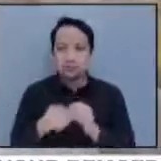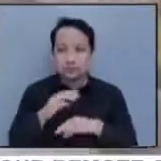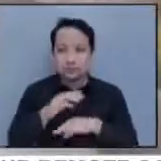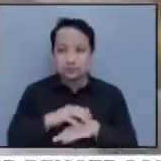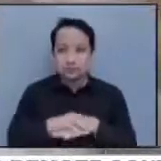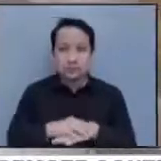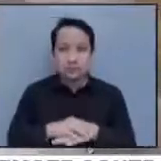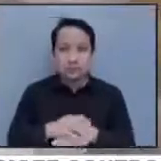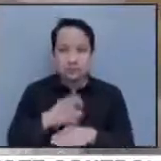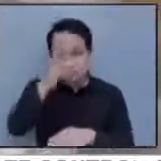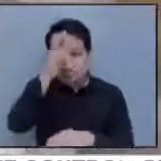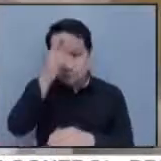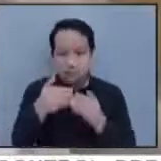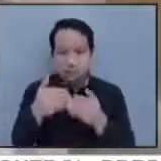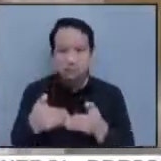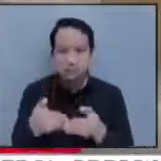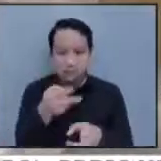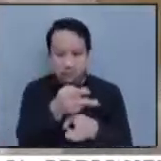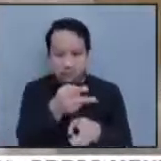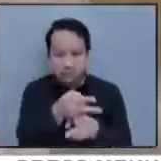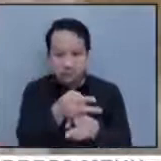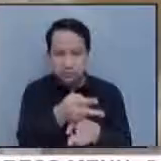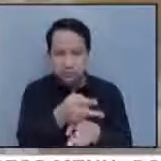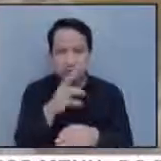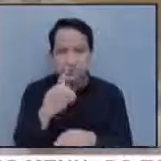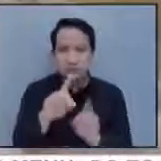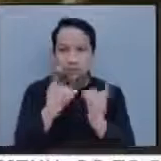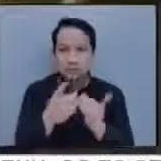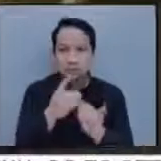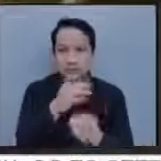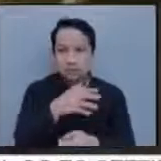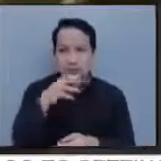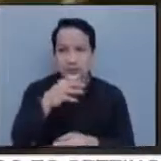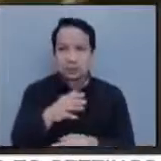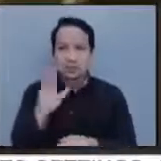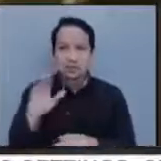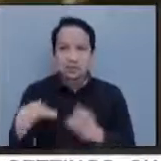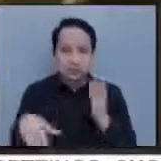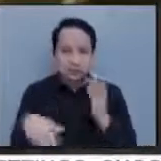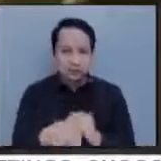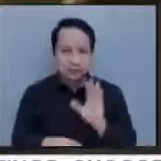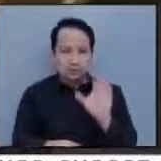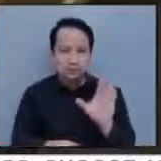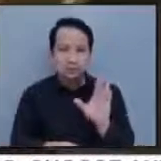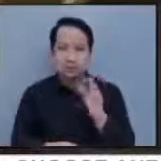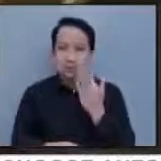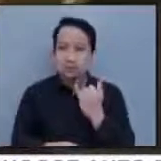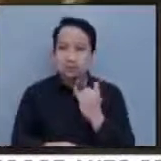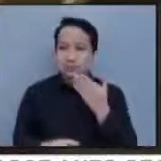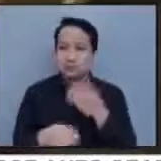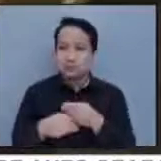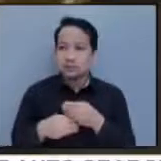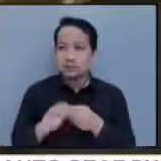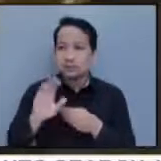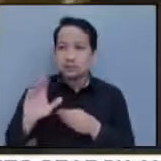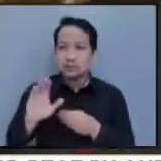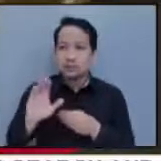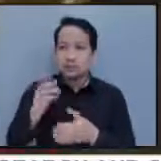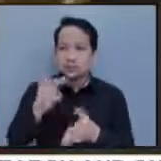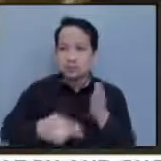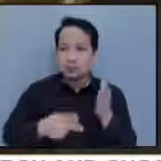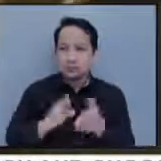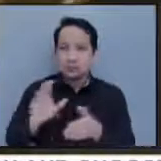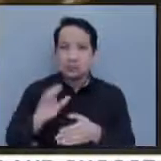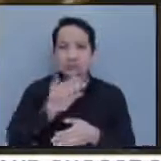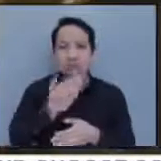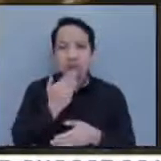pero patuloy ang pinipigilan ng Department of Agriculture. Pero ito, Dayan, kung may tumaas ang presyo, yan ay ang presyo ng asukal